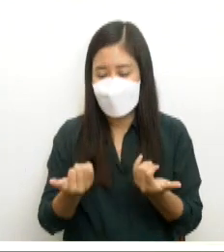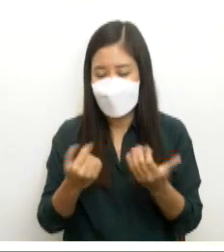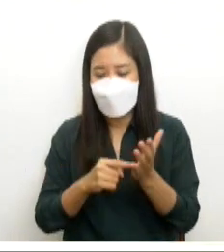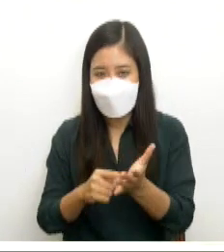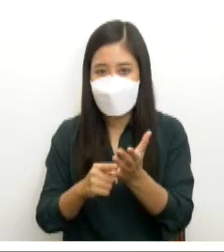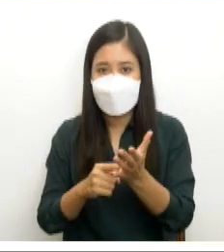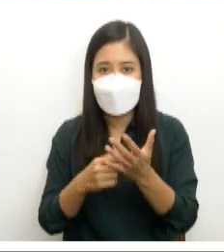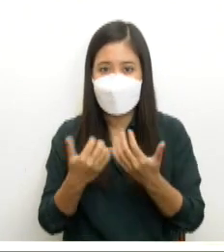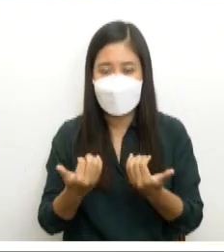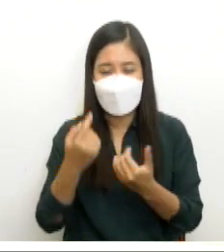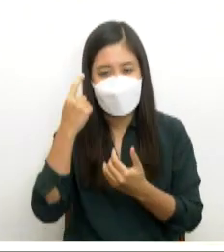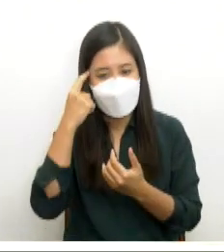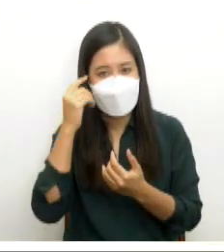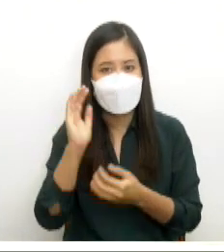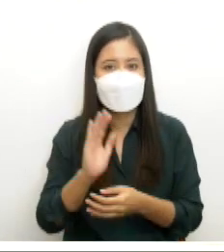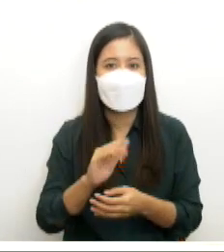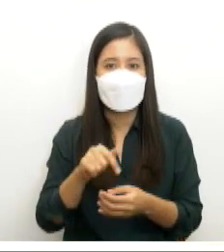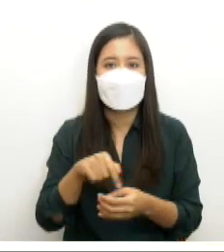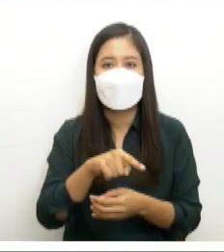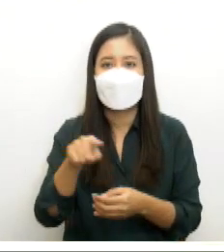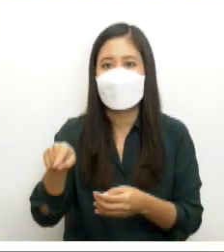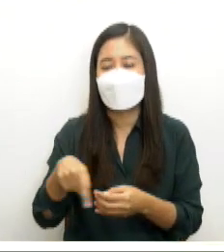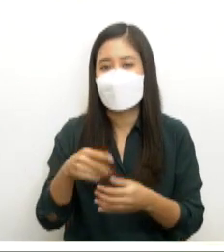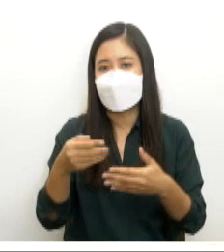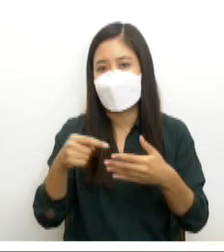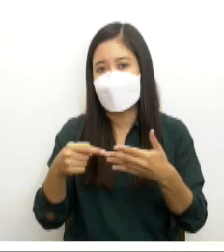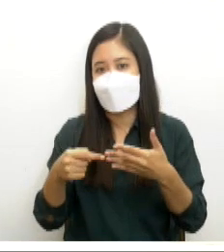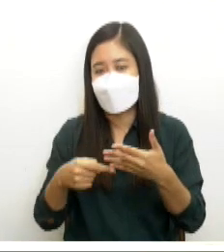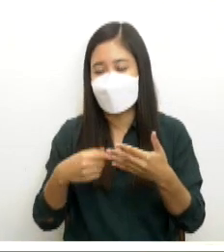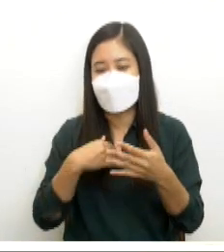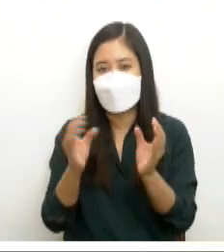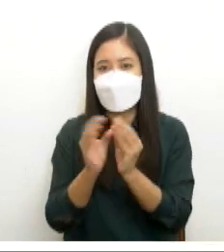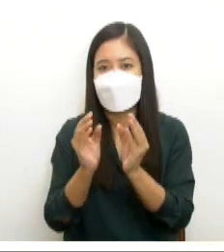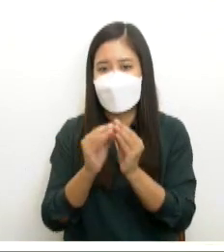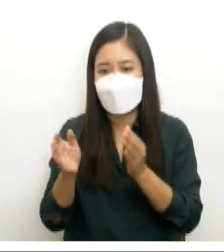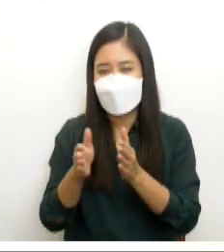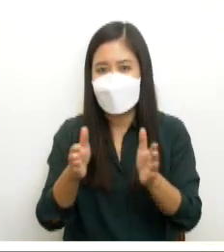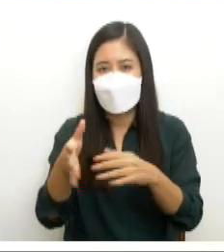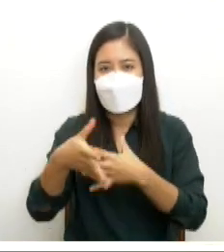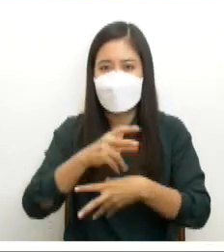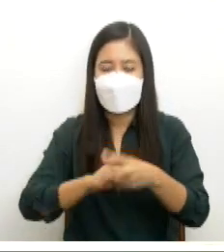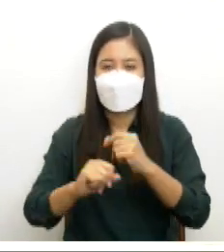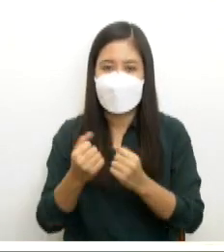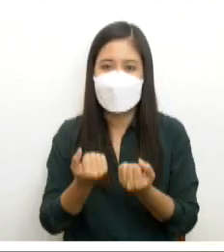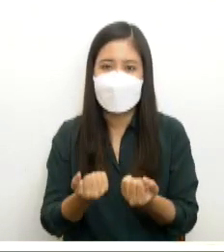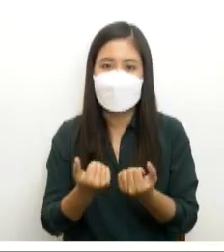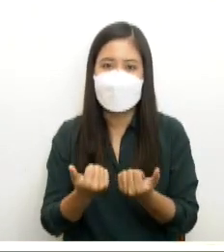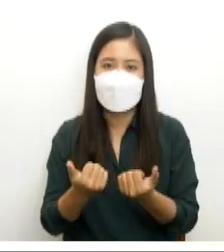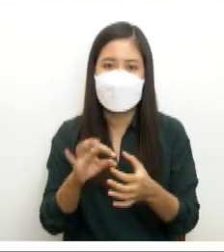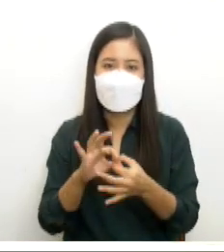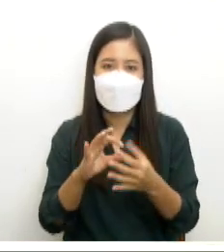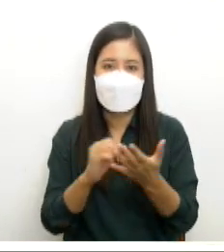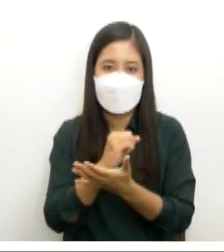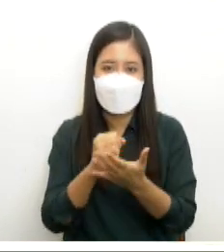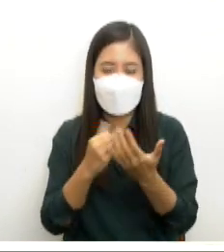เป็นกรอบแนวคิดนะครับและคิดว่าในการประชุมวันนี้ก็คงจะมีแนวทางในการปฏิบัติดีๆออกมาก็ขออนุญาต